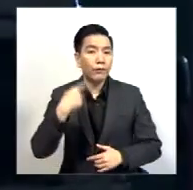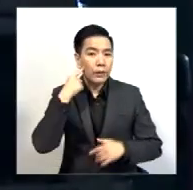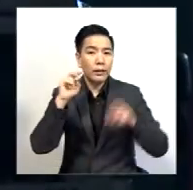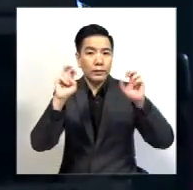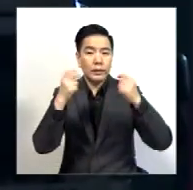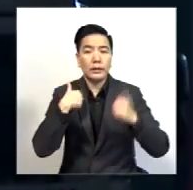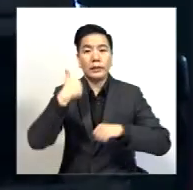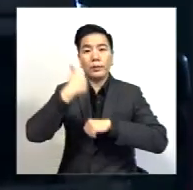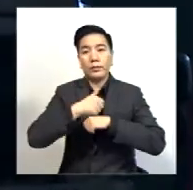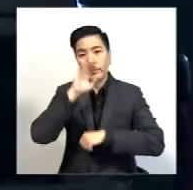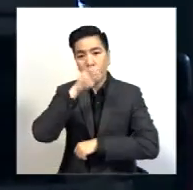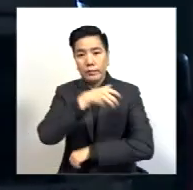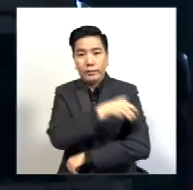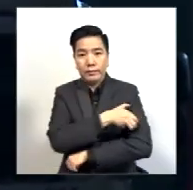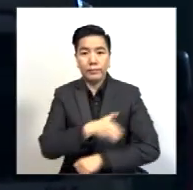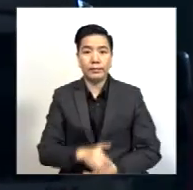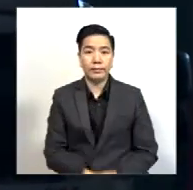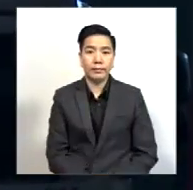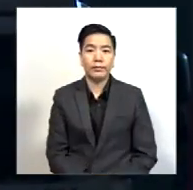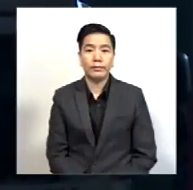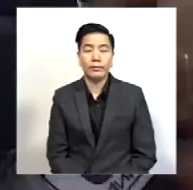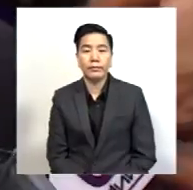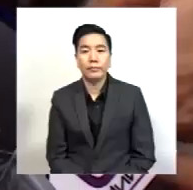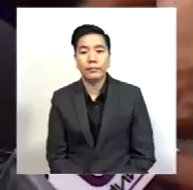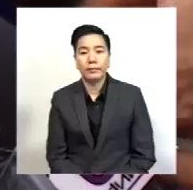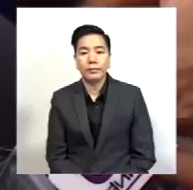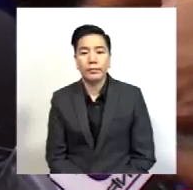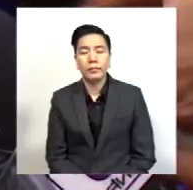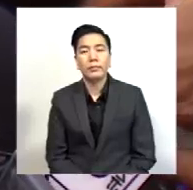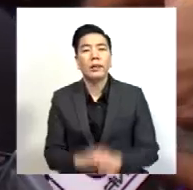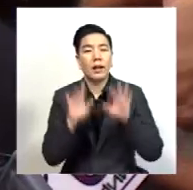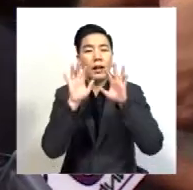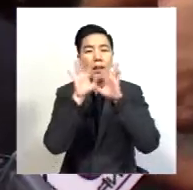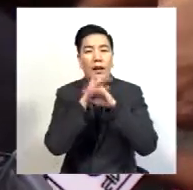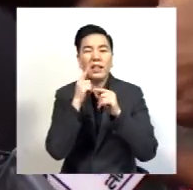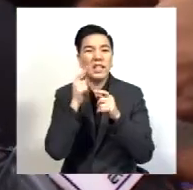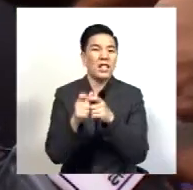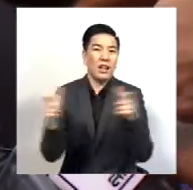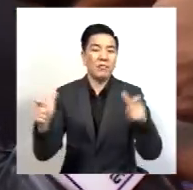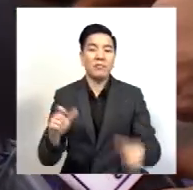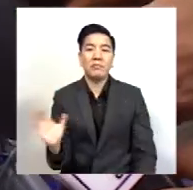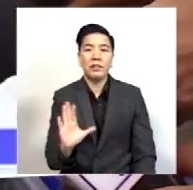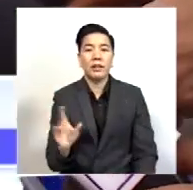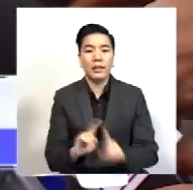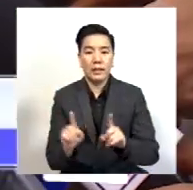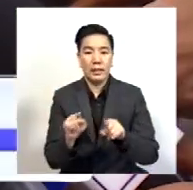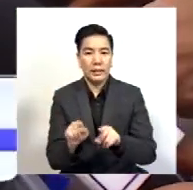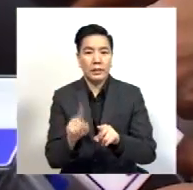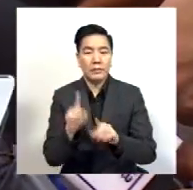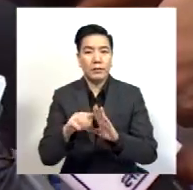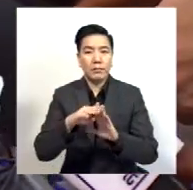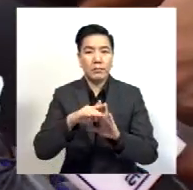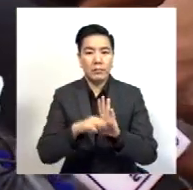ประเด็นนี้จากทางท่านผู้ว่าอัศวินกันค่ะ มันดูเหมือนว่าไม่ใช่เรื่องใหญ่แต่เรื่องนี้มันเป็นกระบว